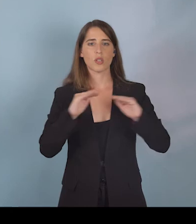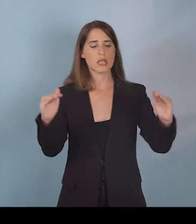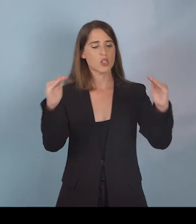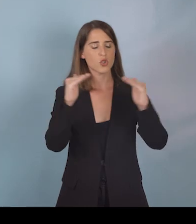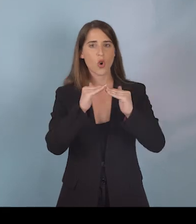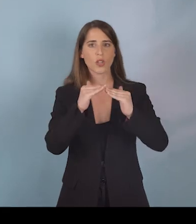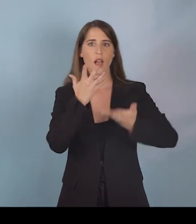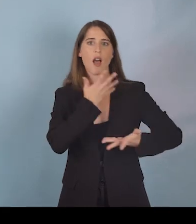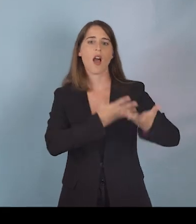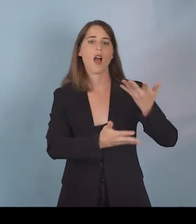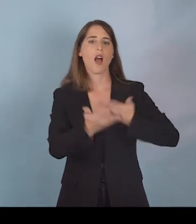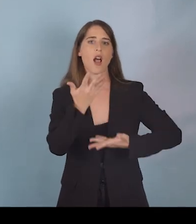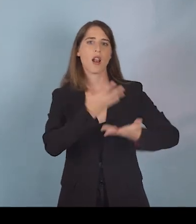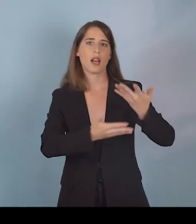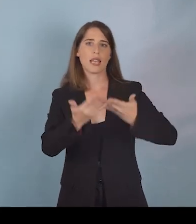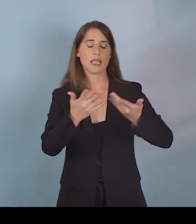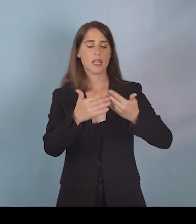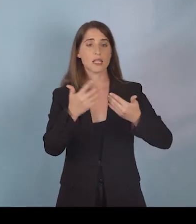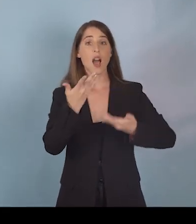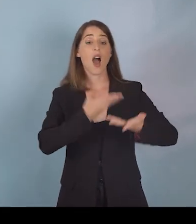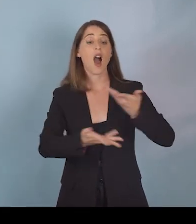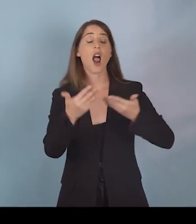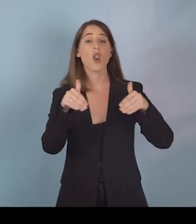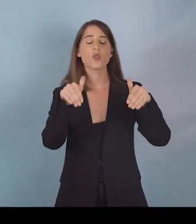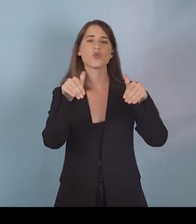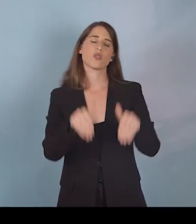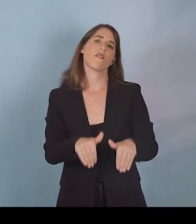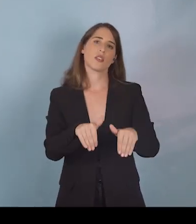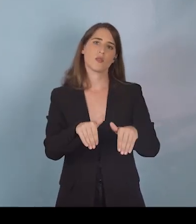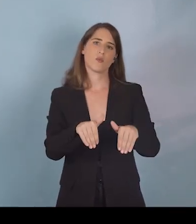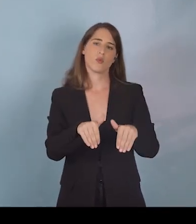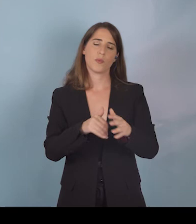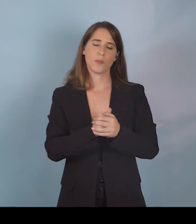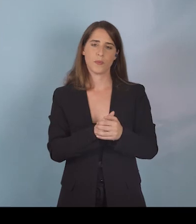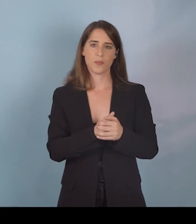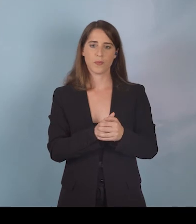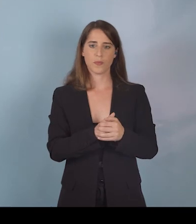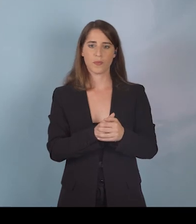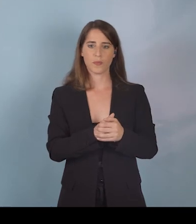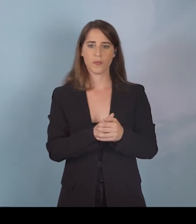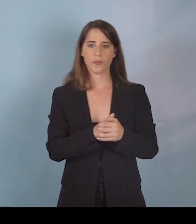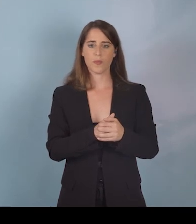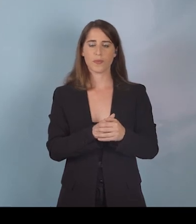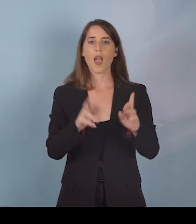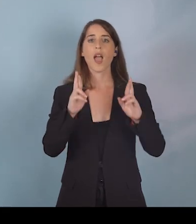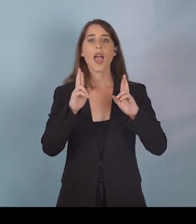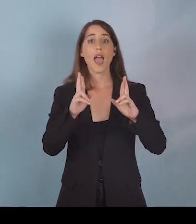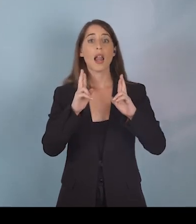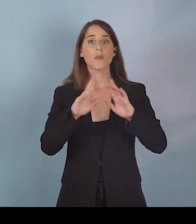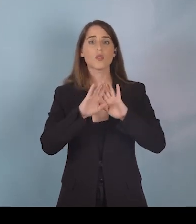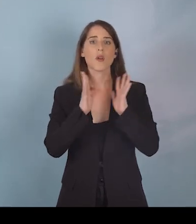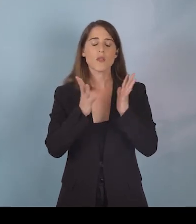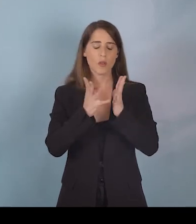να στείλουμε κάποια μηνύματα, ιδιαίτερα τα μηνύματα της ανεκτικότητας, της ισότητας, του αλληλοσεβασμού, της